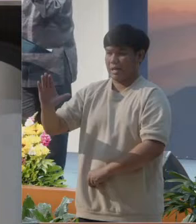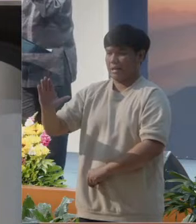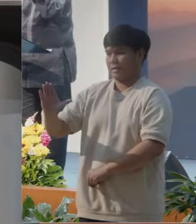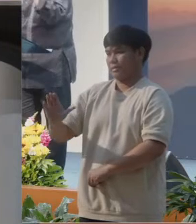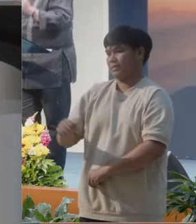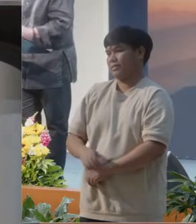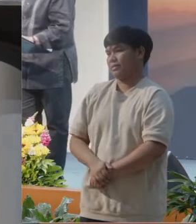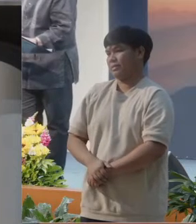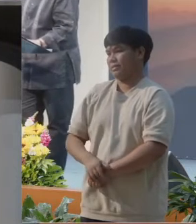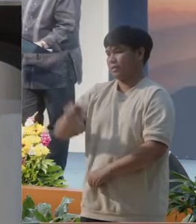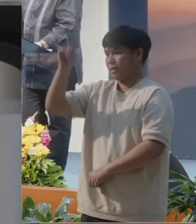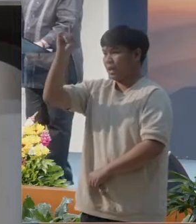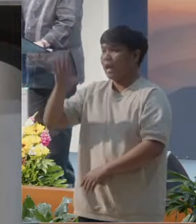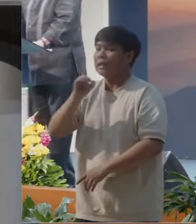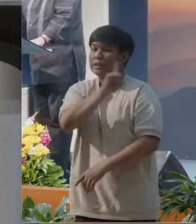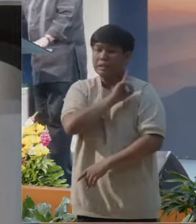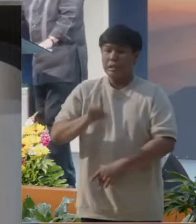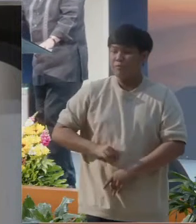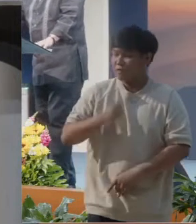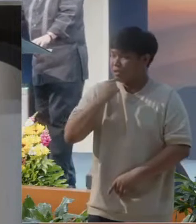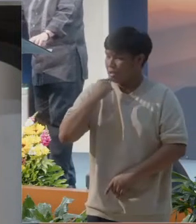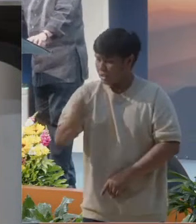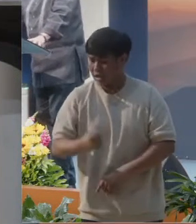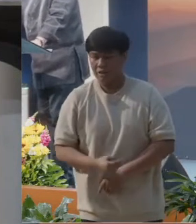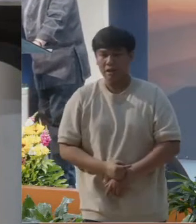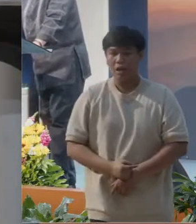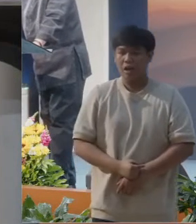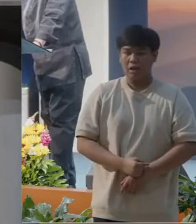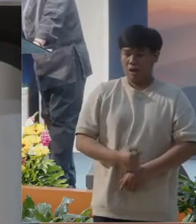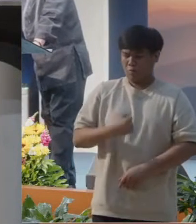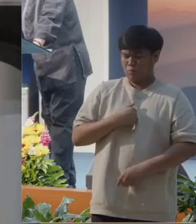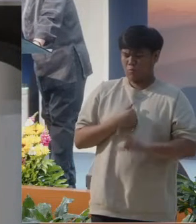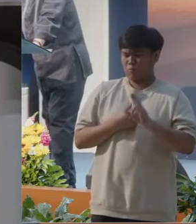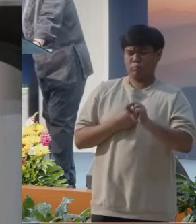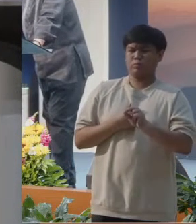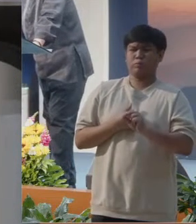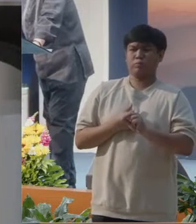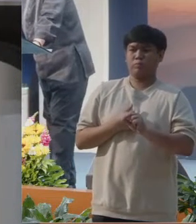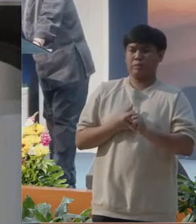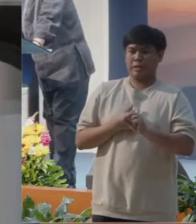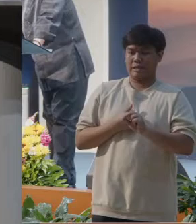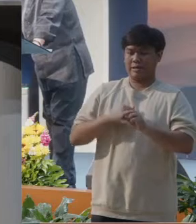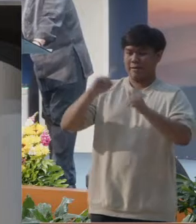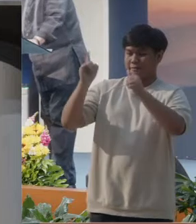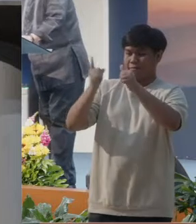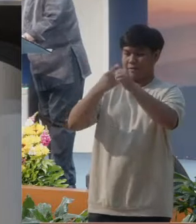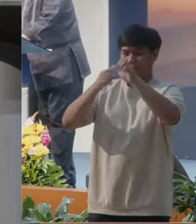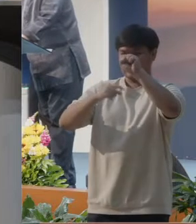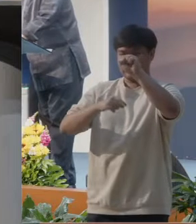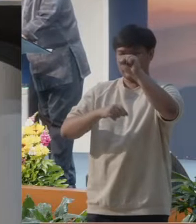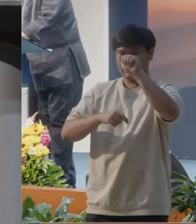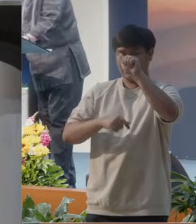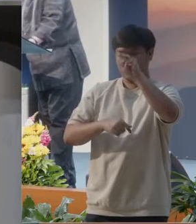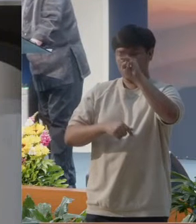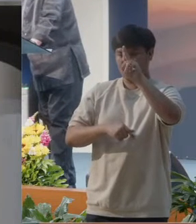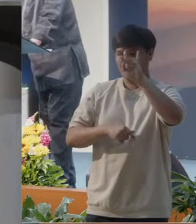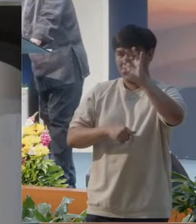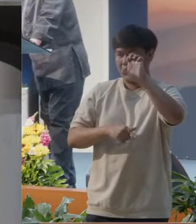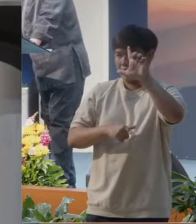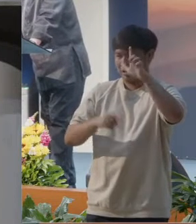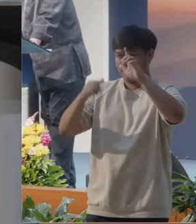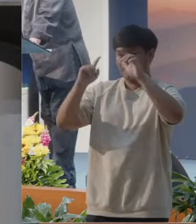po natin, sumagot si David kung sino ang pumatay. Sabi niya sa 1 Samuel